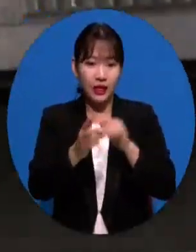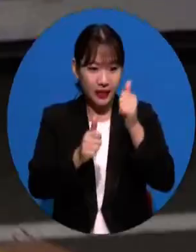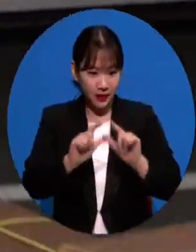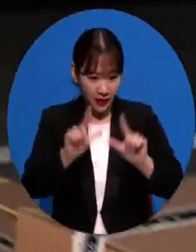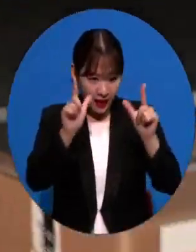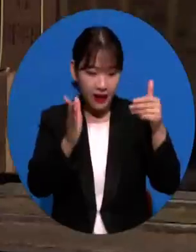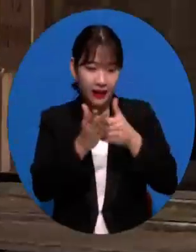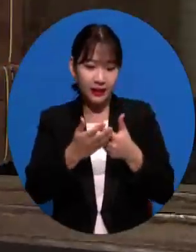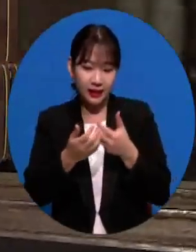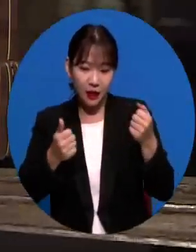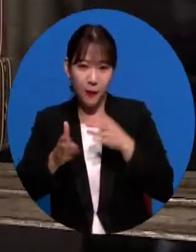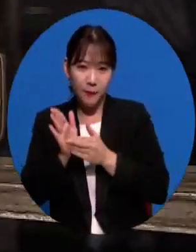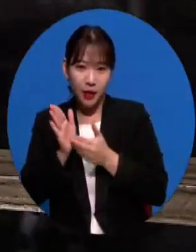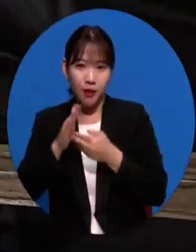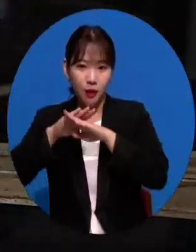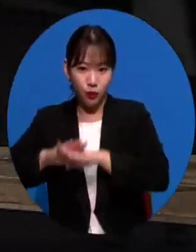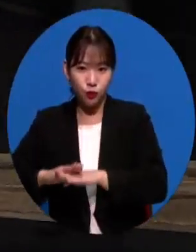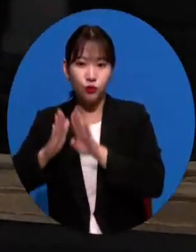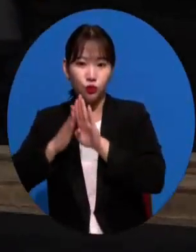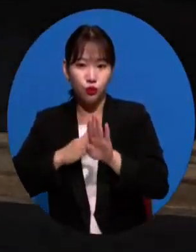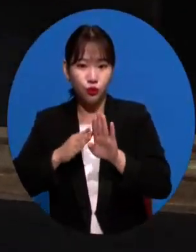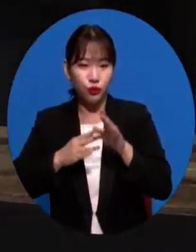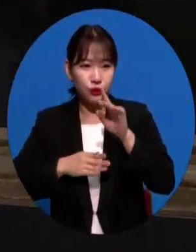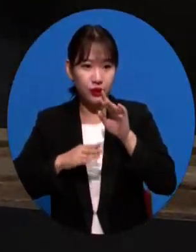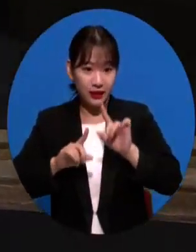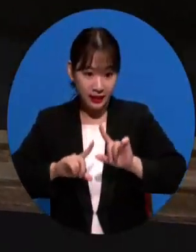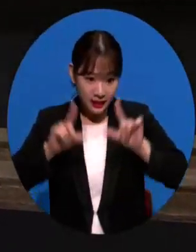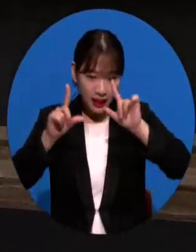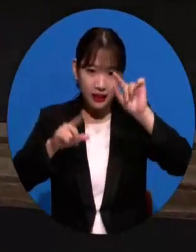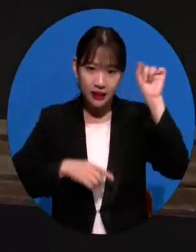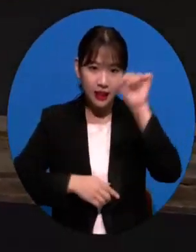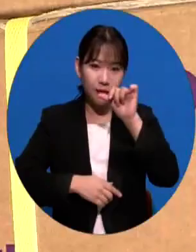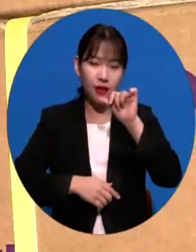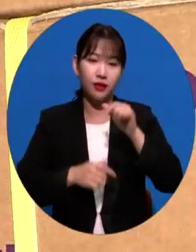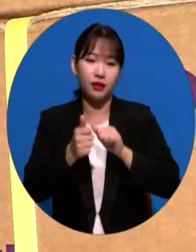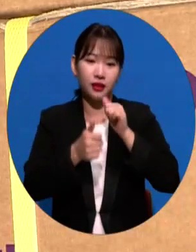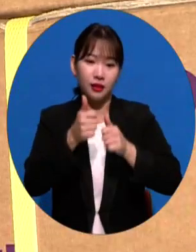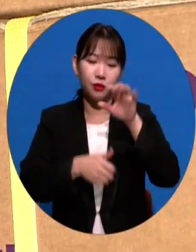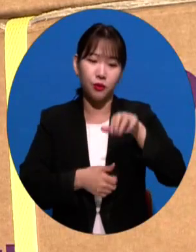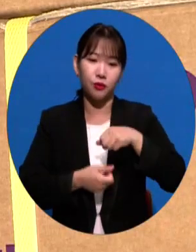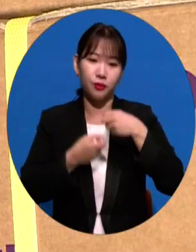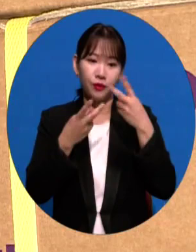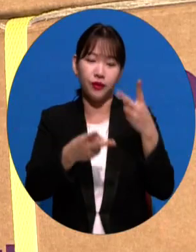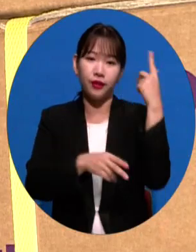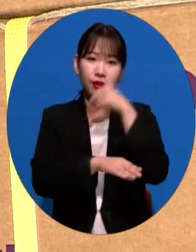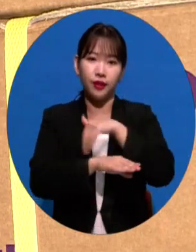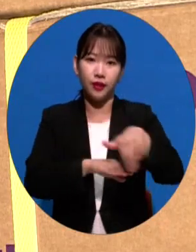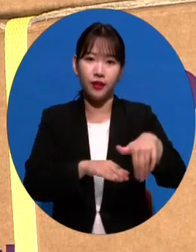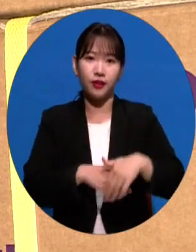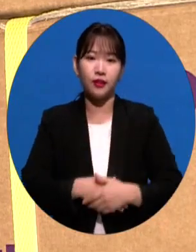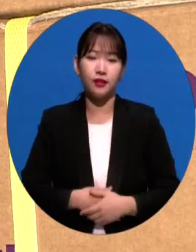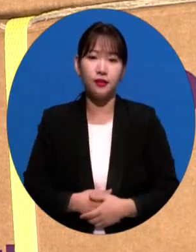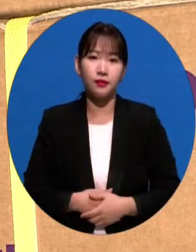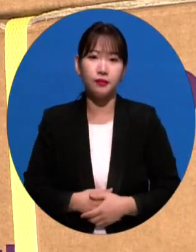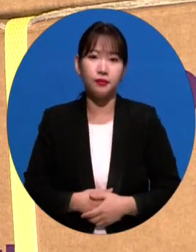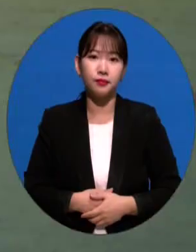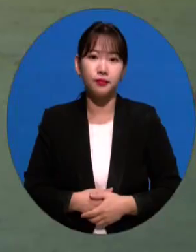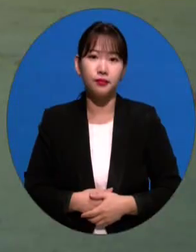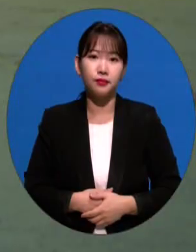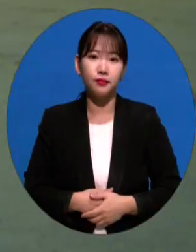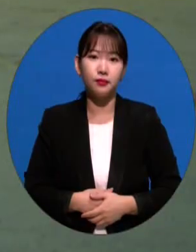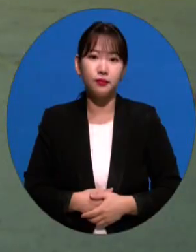장소에 보관된 뒤 수능 당일 새벽에 각 시험장으로 운반될 예정입니다. MBC 뉴스 박종호입니다.